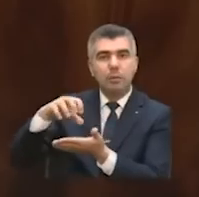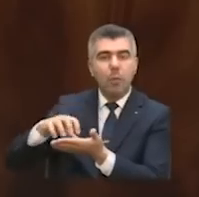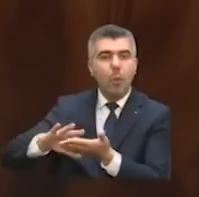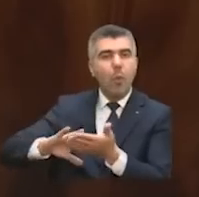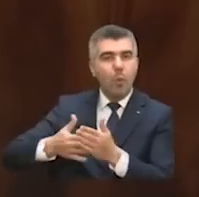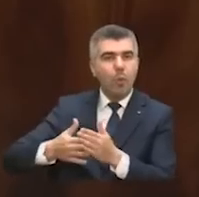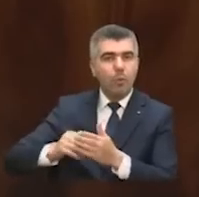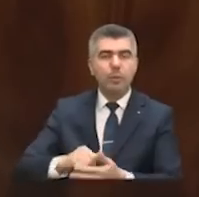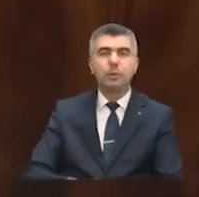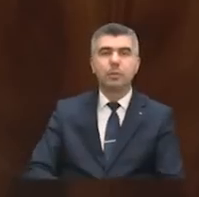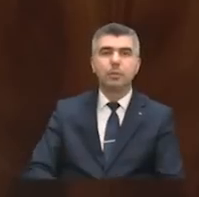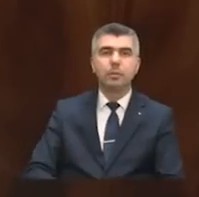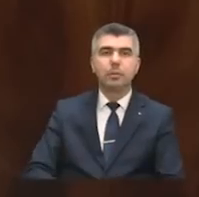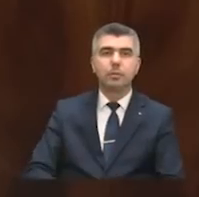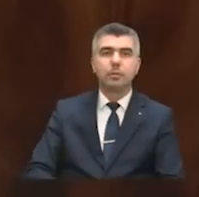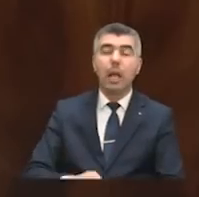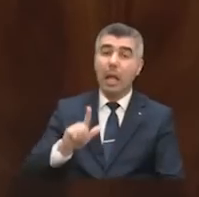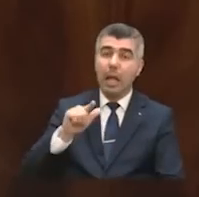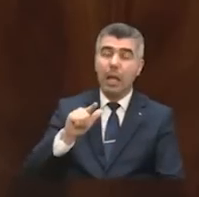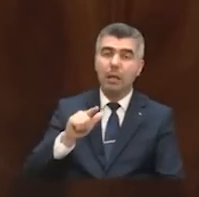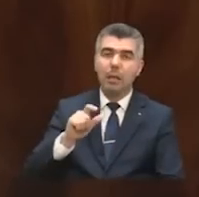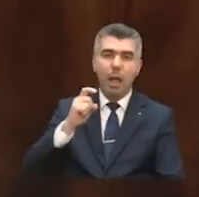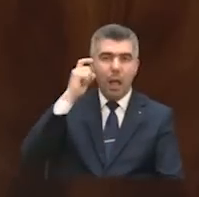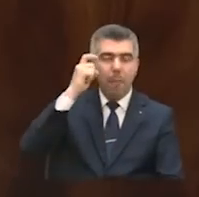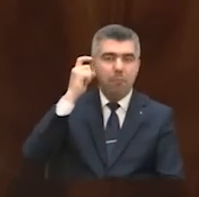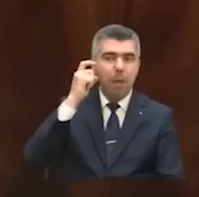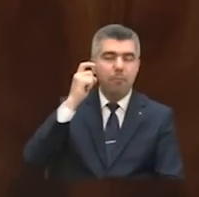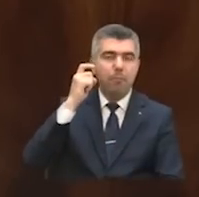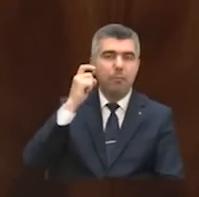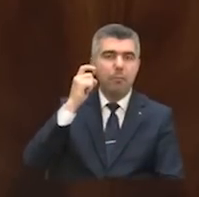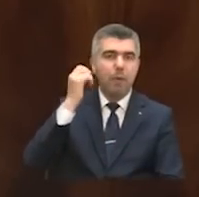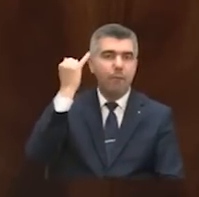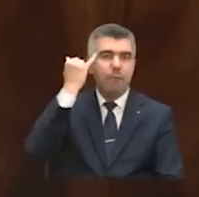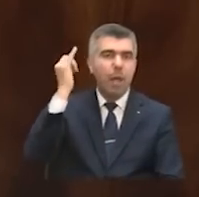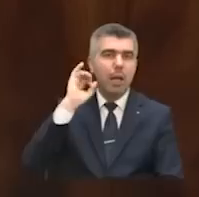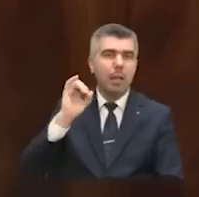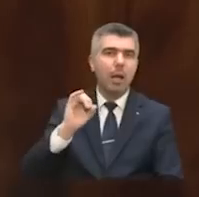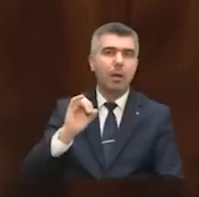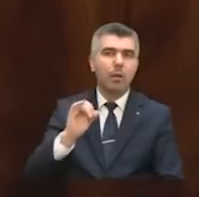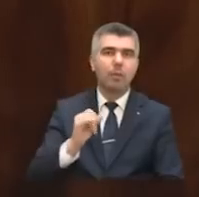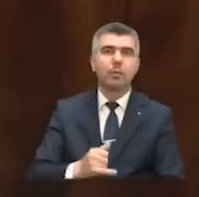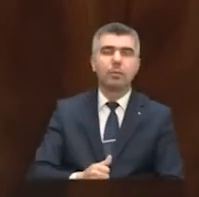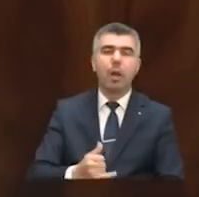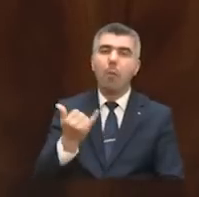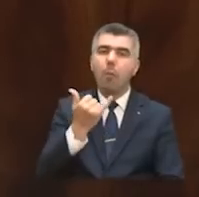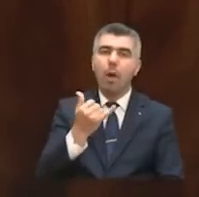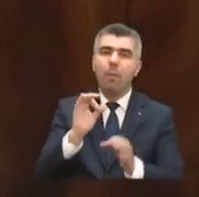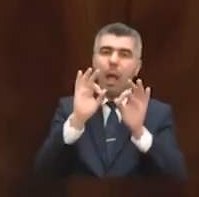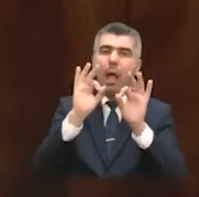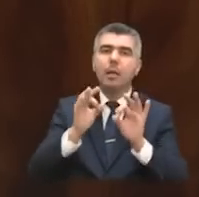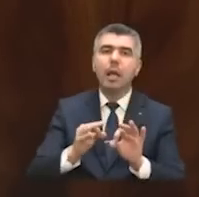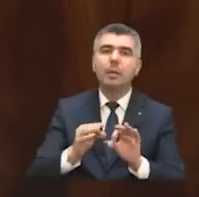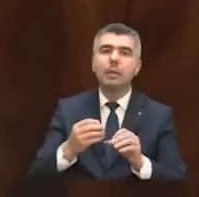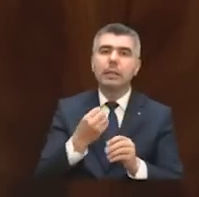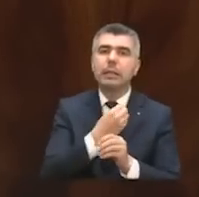الجهات، كان عندنا فلسفة ورؤية غادي تمكننا من ضمان العدد الكافي من